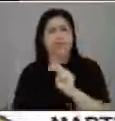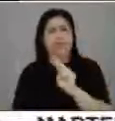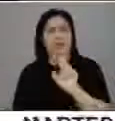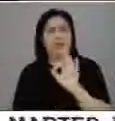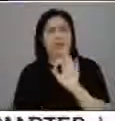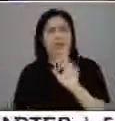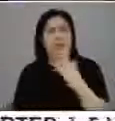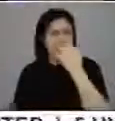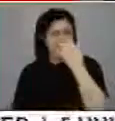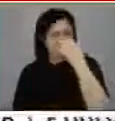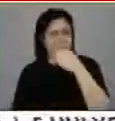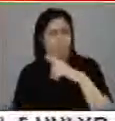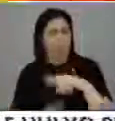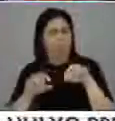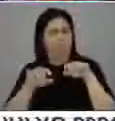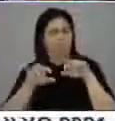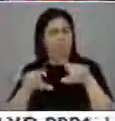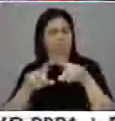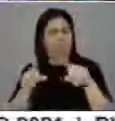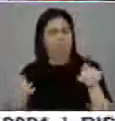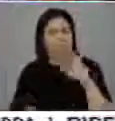Rod!